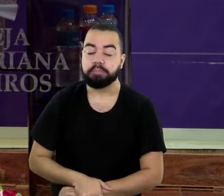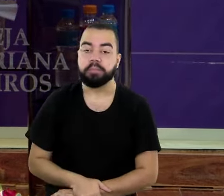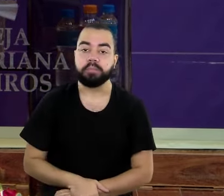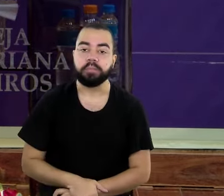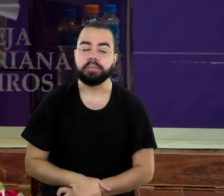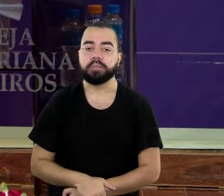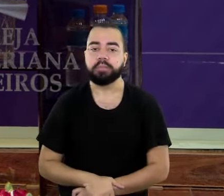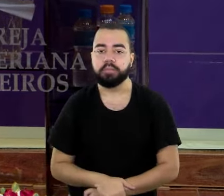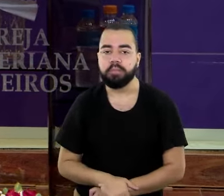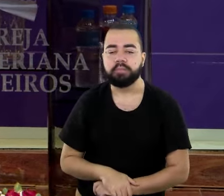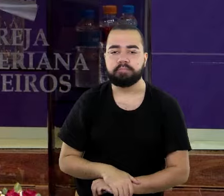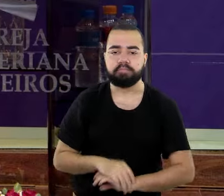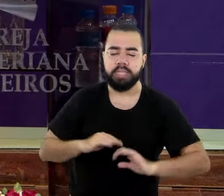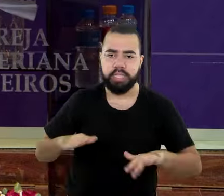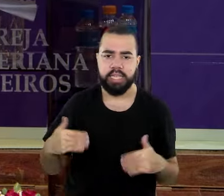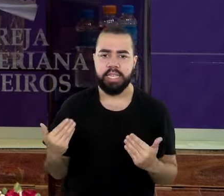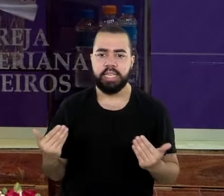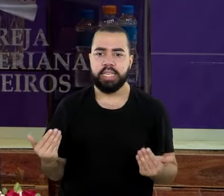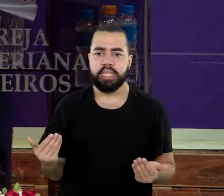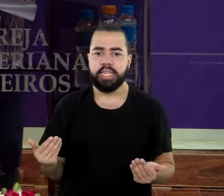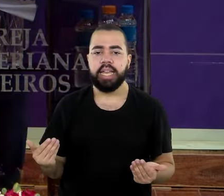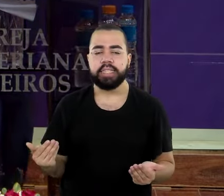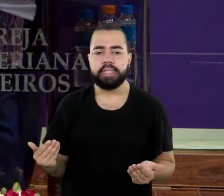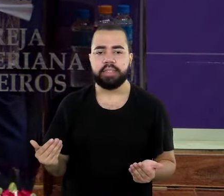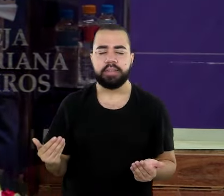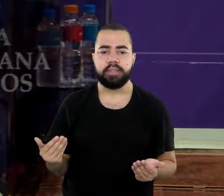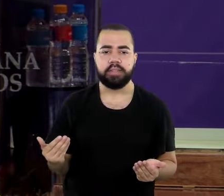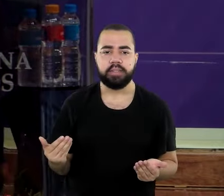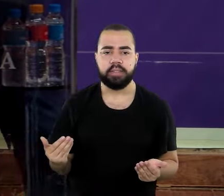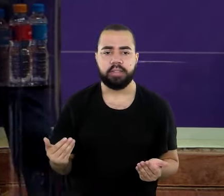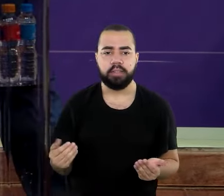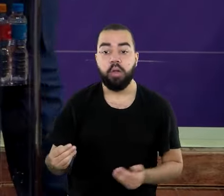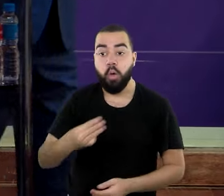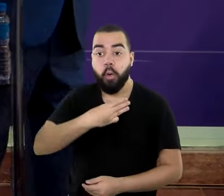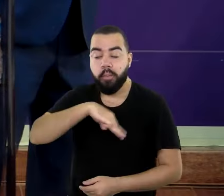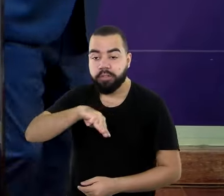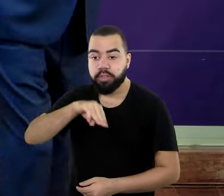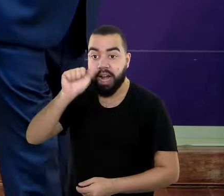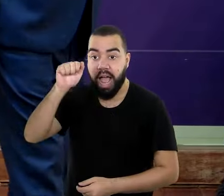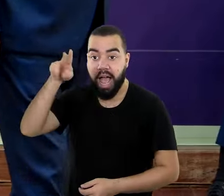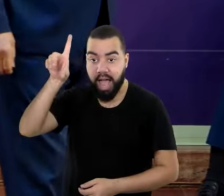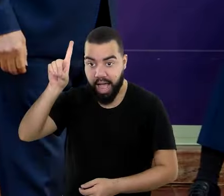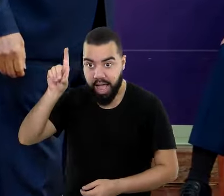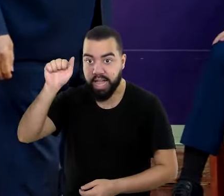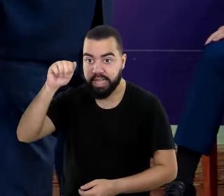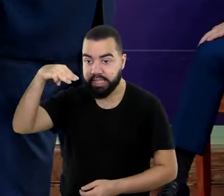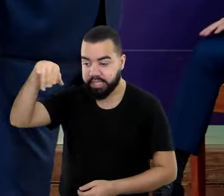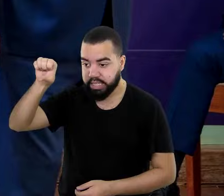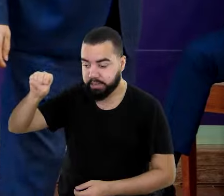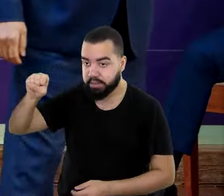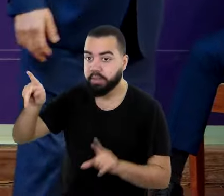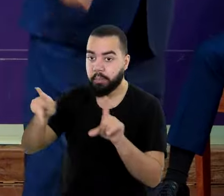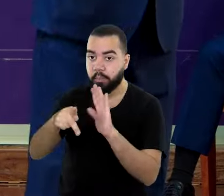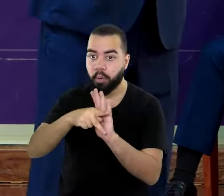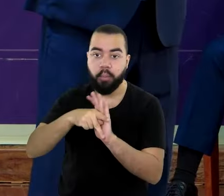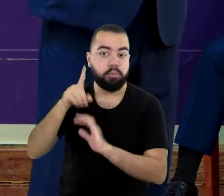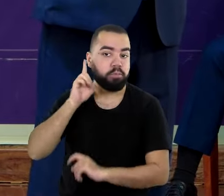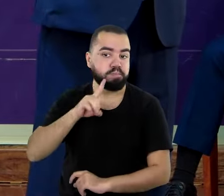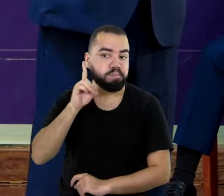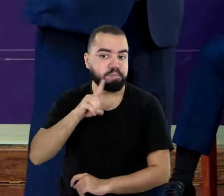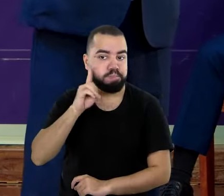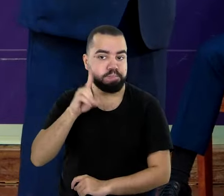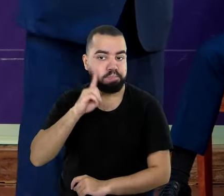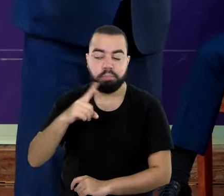아담스 선교사님이 와서 전도를 했습니다. 이 오 미셔너리 아담스 dos Estados Unidos veio e evangelizou.